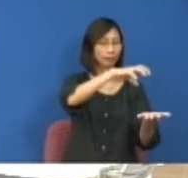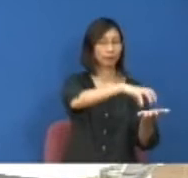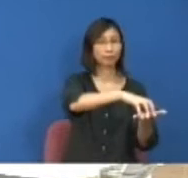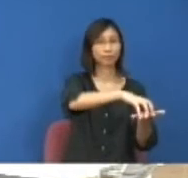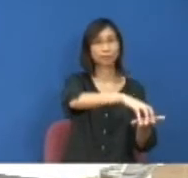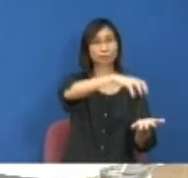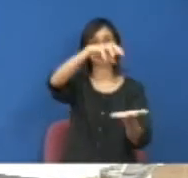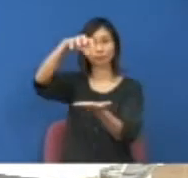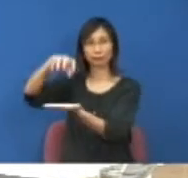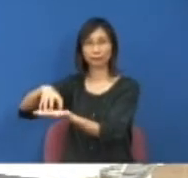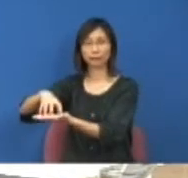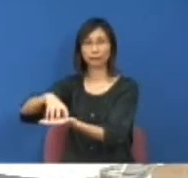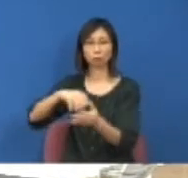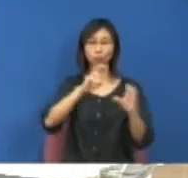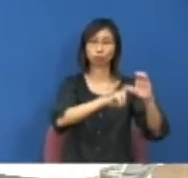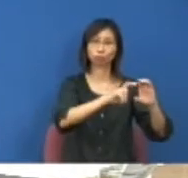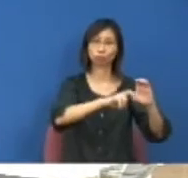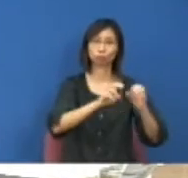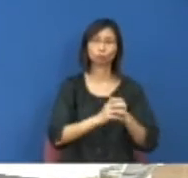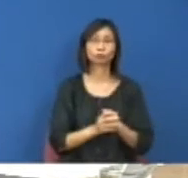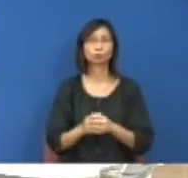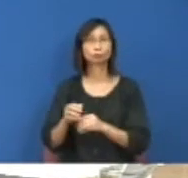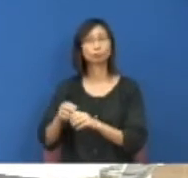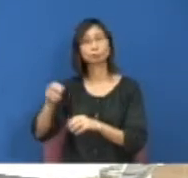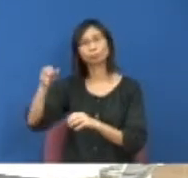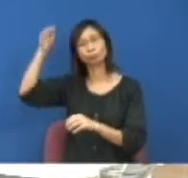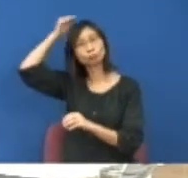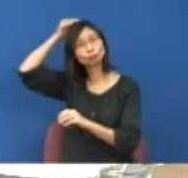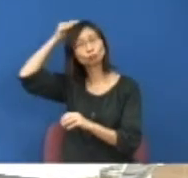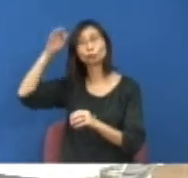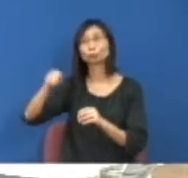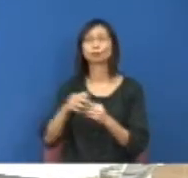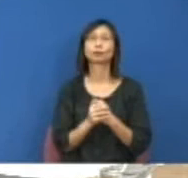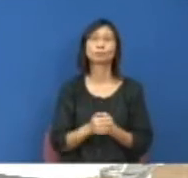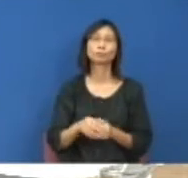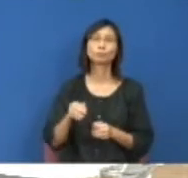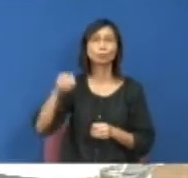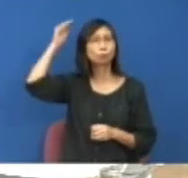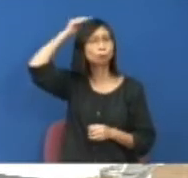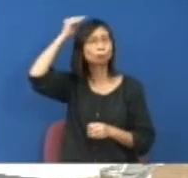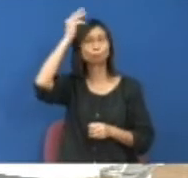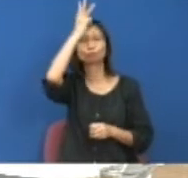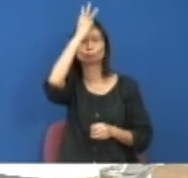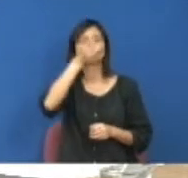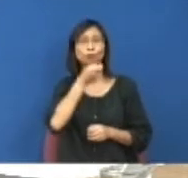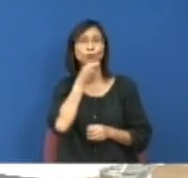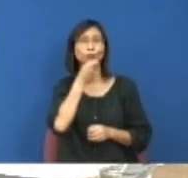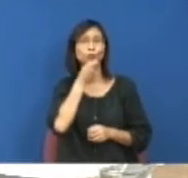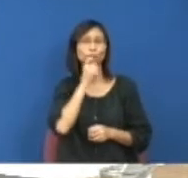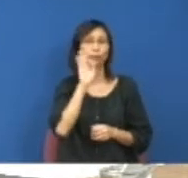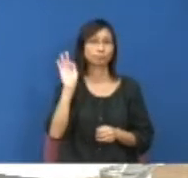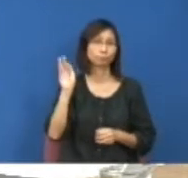市。而俄國的貴族和皇帝就很喜歡法國的東西，他起的宮殿都是以抄法國為